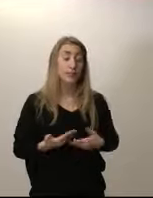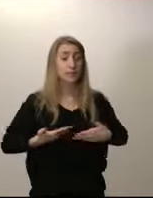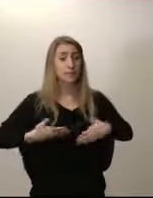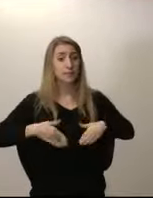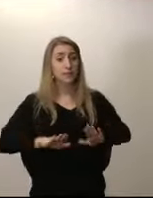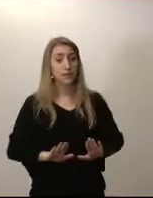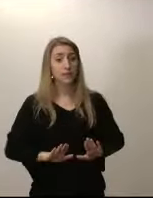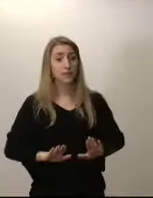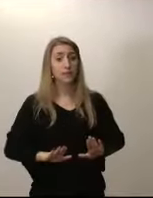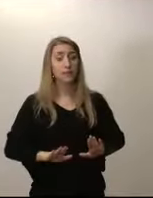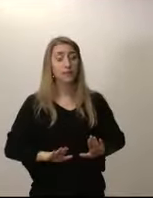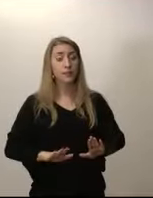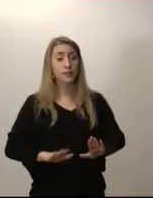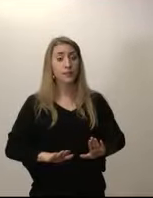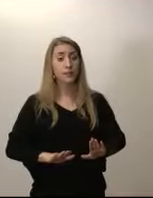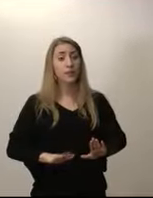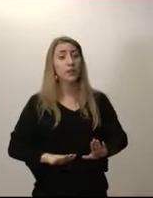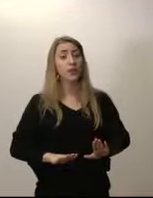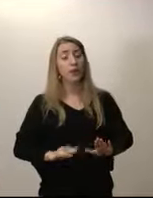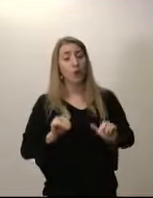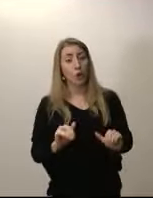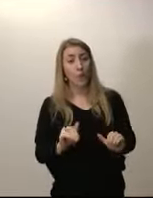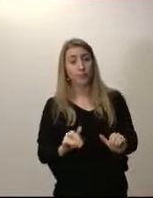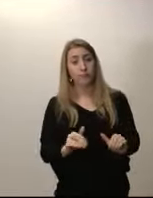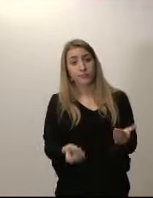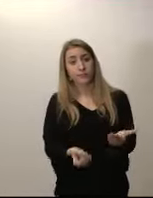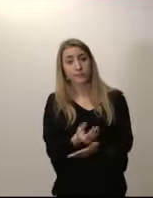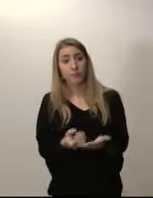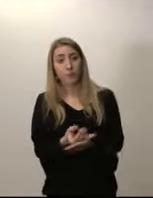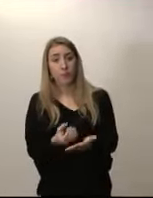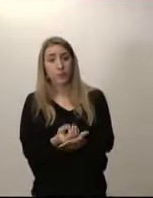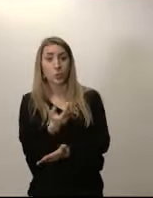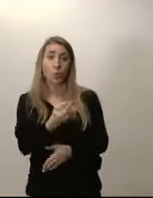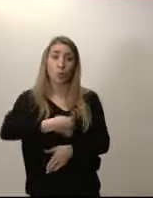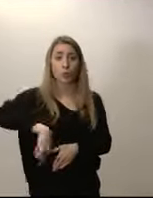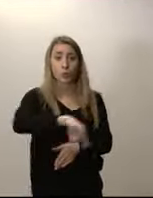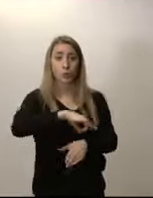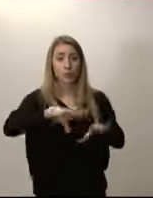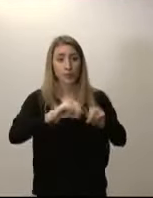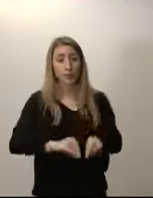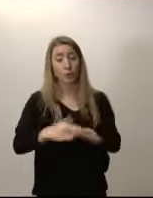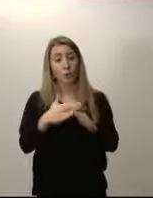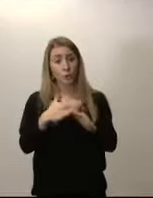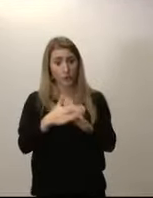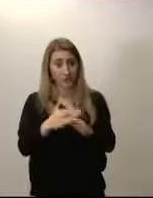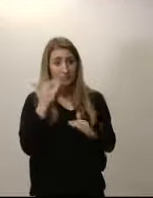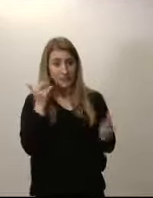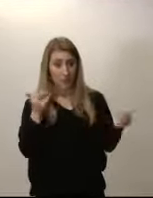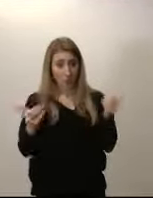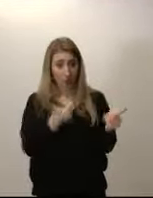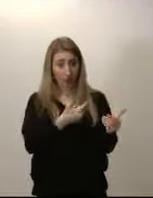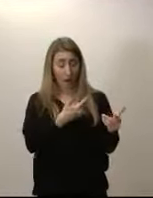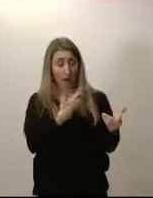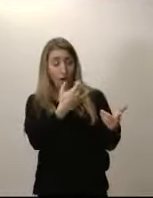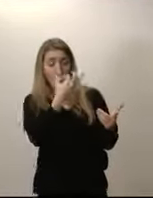Mais si on reprend, pour donner quand même une indication quand même aux Thionvilloises et aux Thionvillois, si on compare le taux d'imposition des